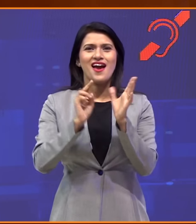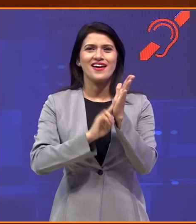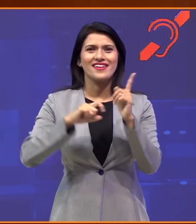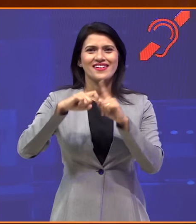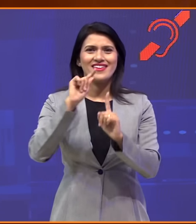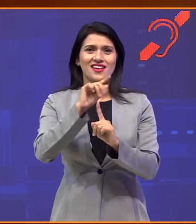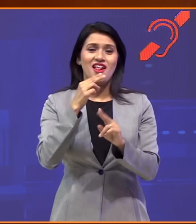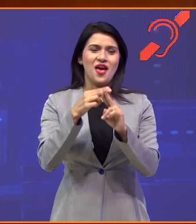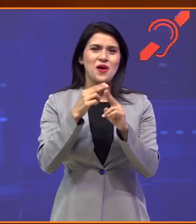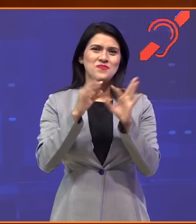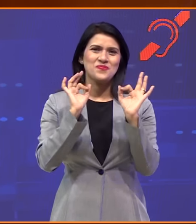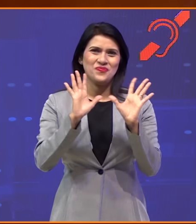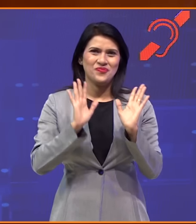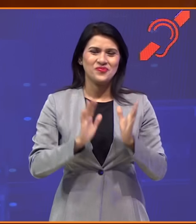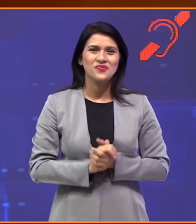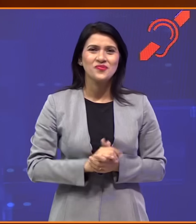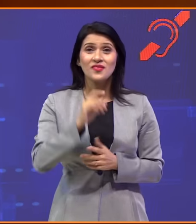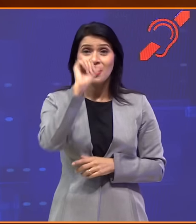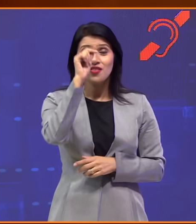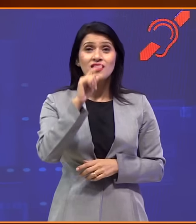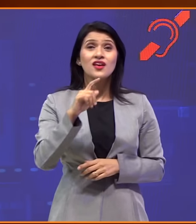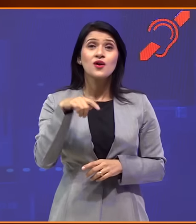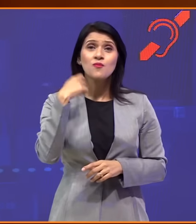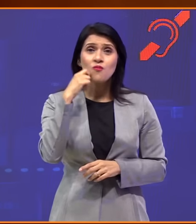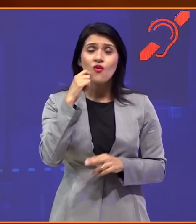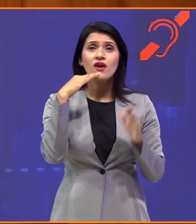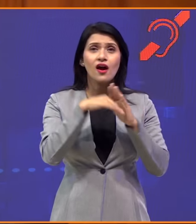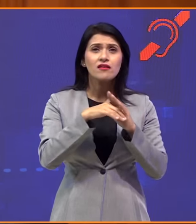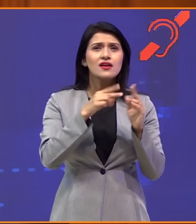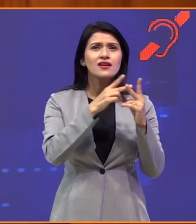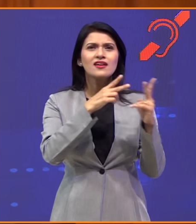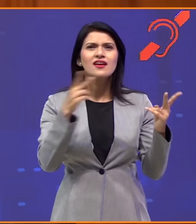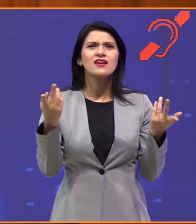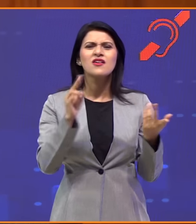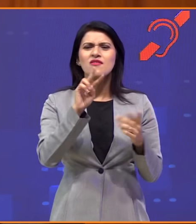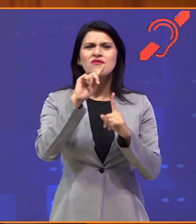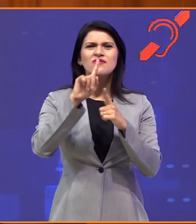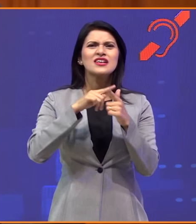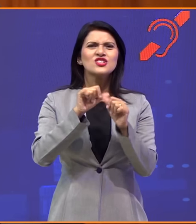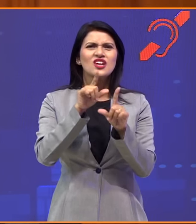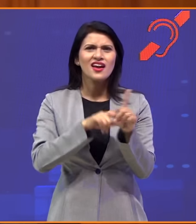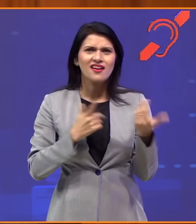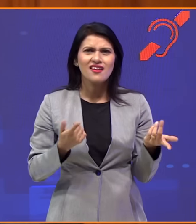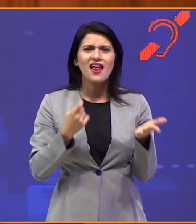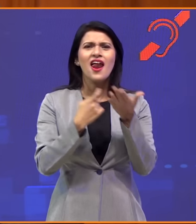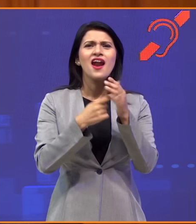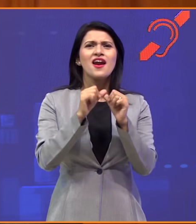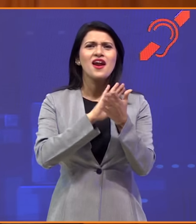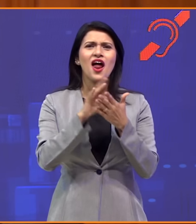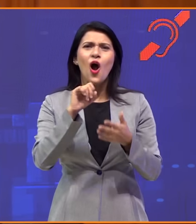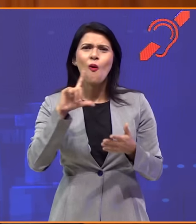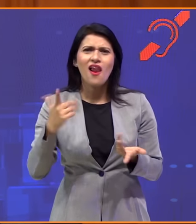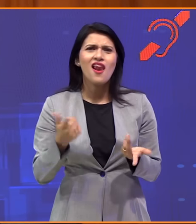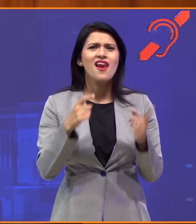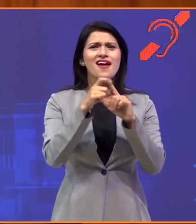है अभी तक हम लोग जो है हिंदी फिल्मों के जो कैरेक्टर्स के नाम और हीरो के नाम क्या होता था विजय राहुल